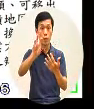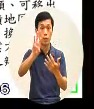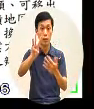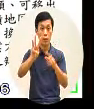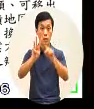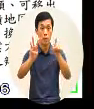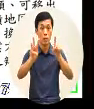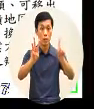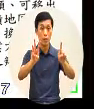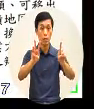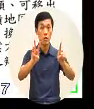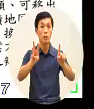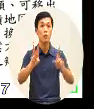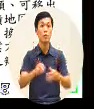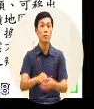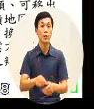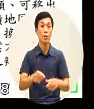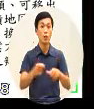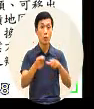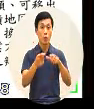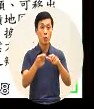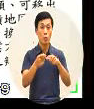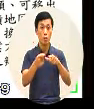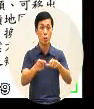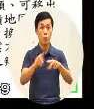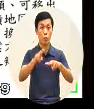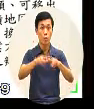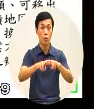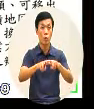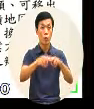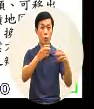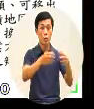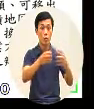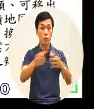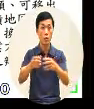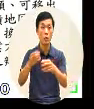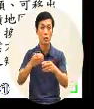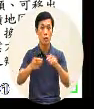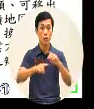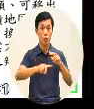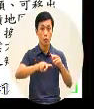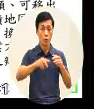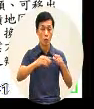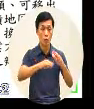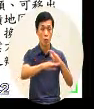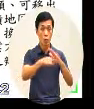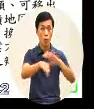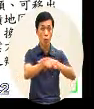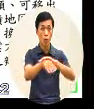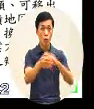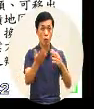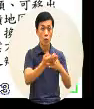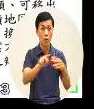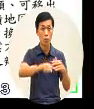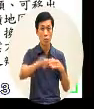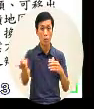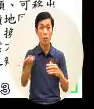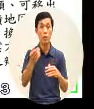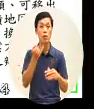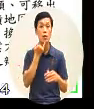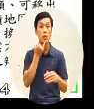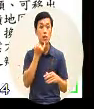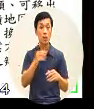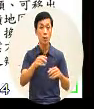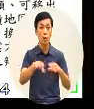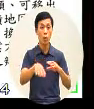地之取得得以容积移转方式办，呈现。我们的容积移